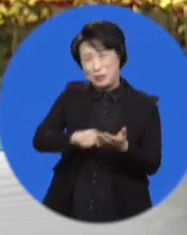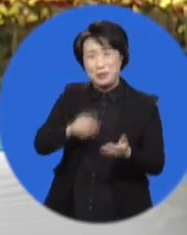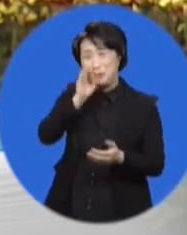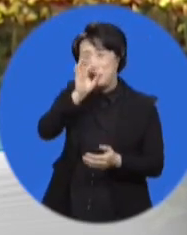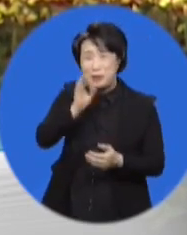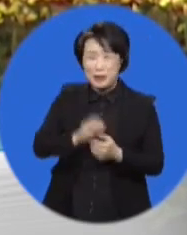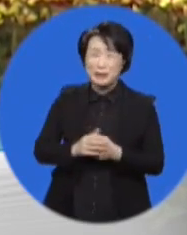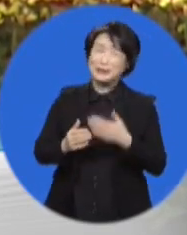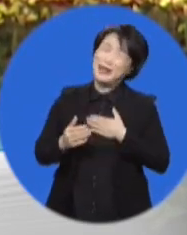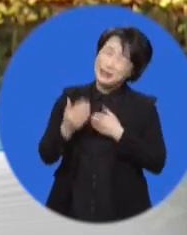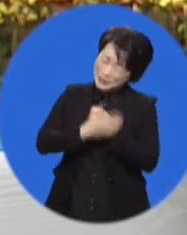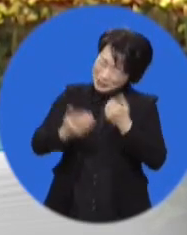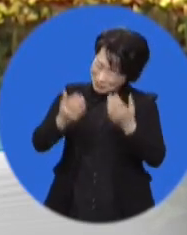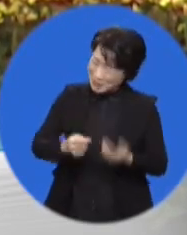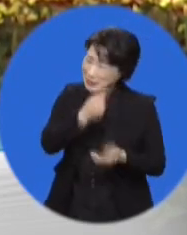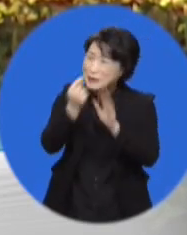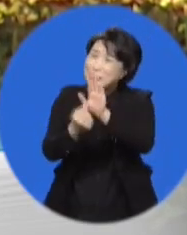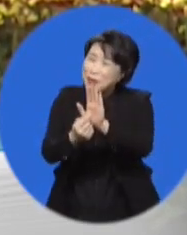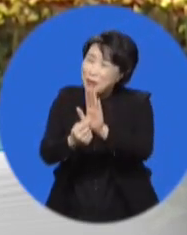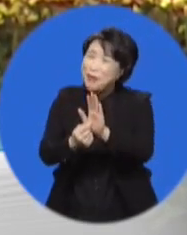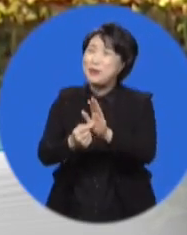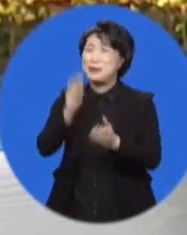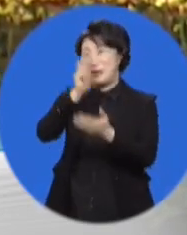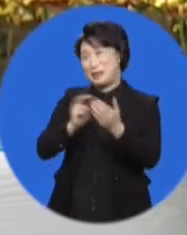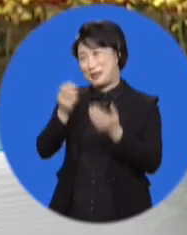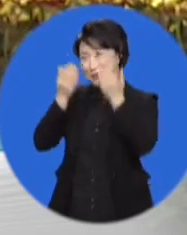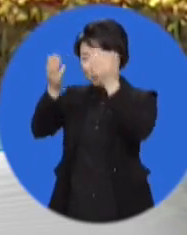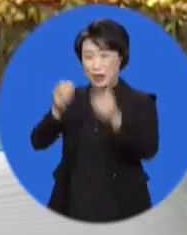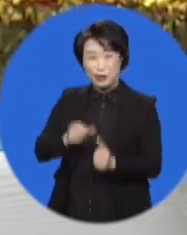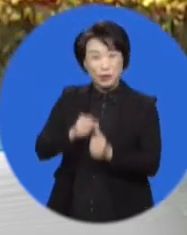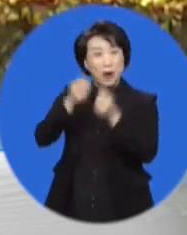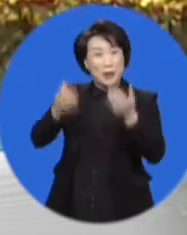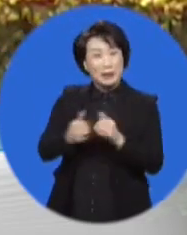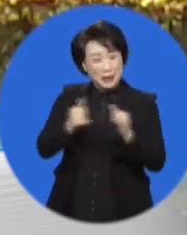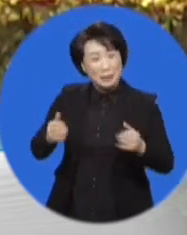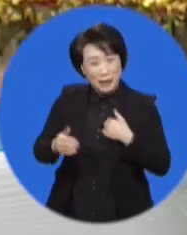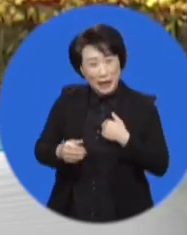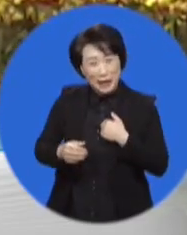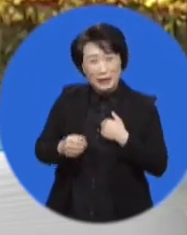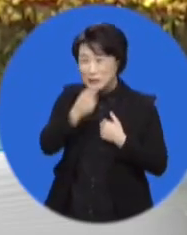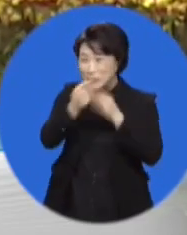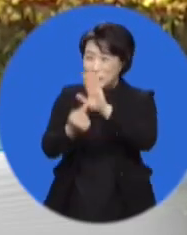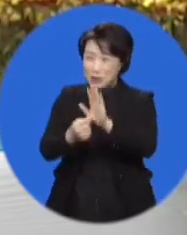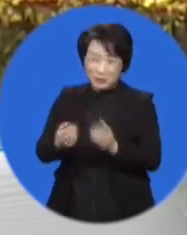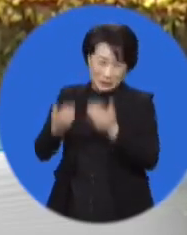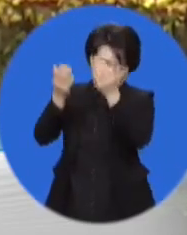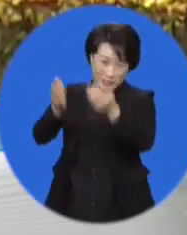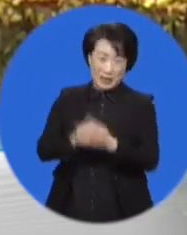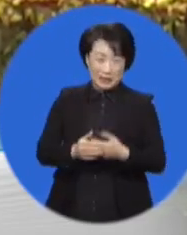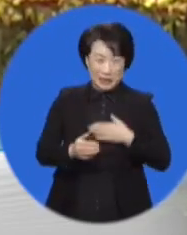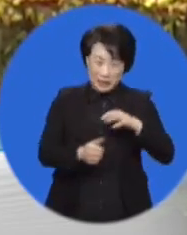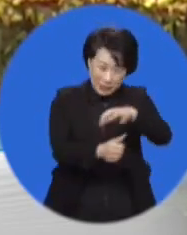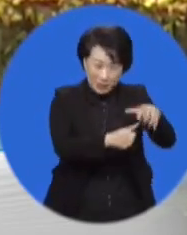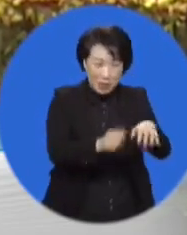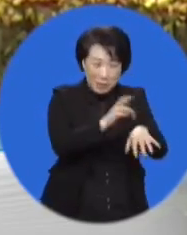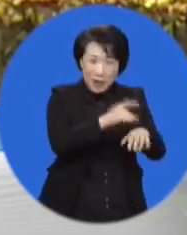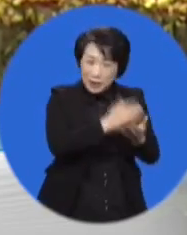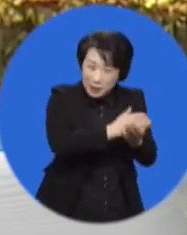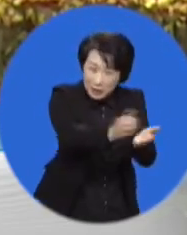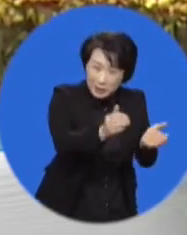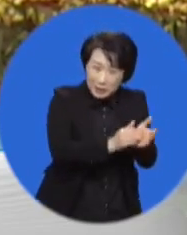나는 은혜 받았다는 증거야. 구원 받았다는 증거야. 나를 지배하던 마귀를